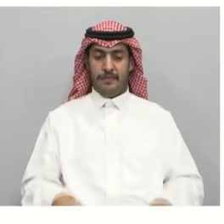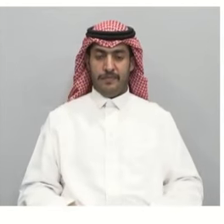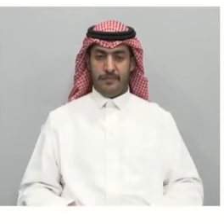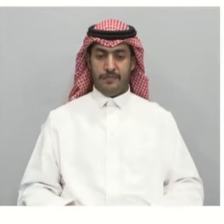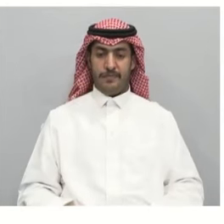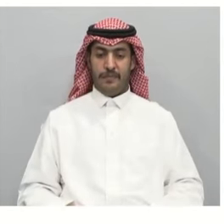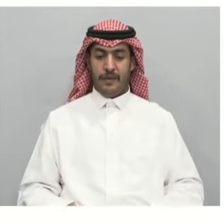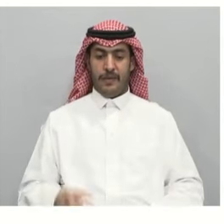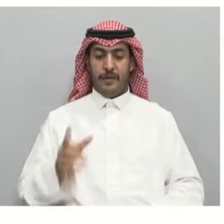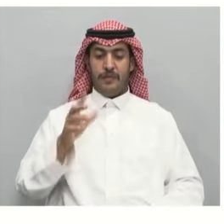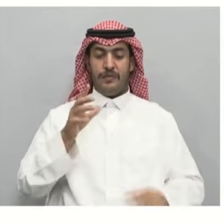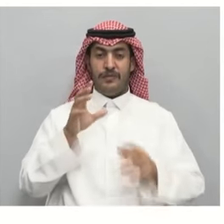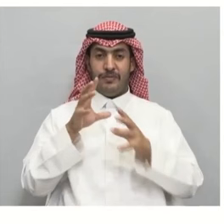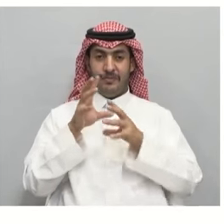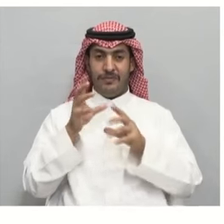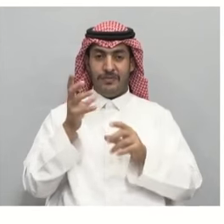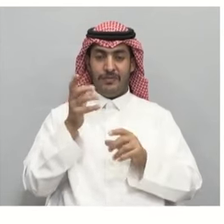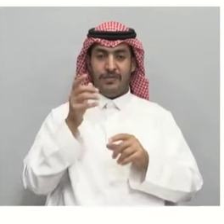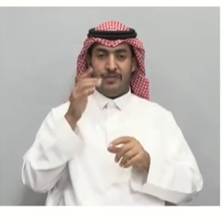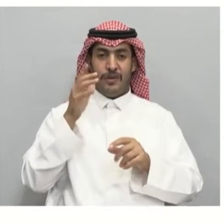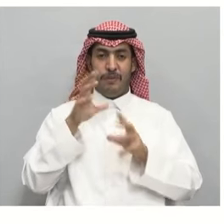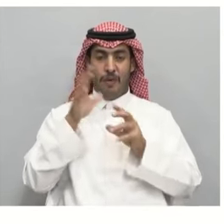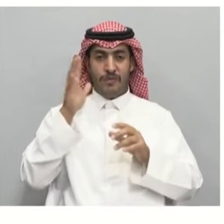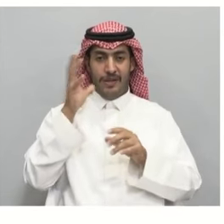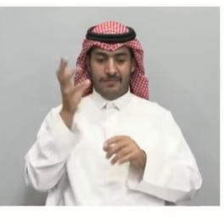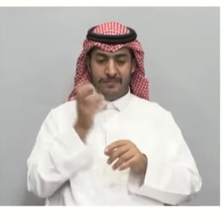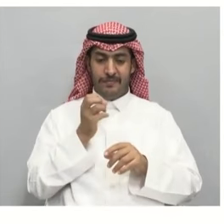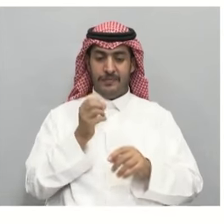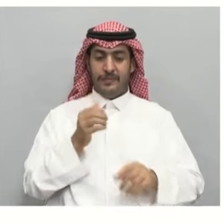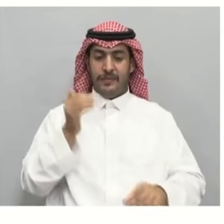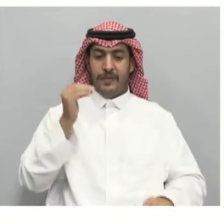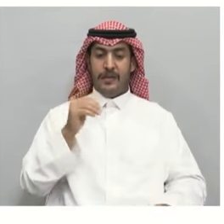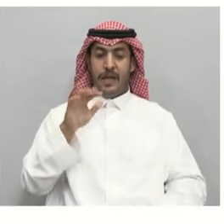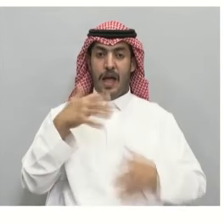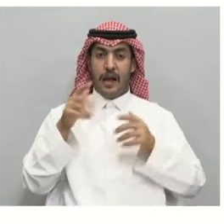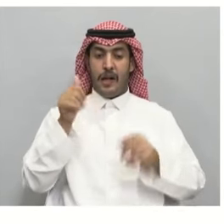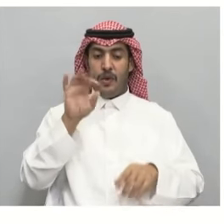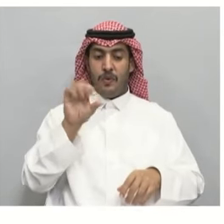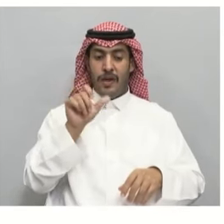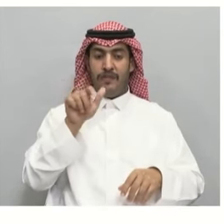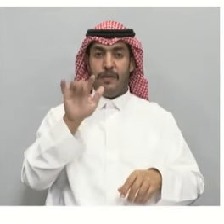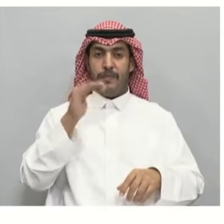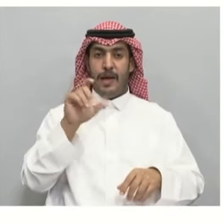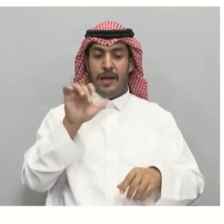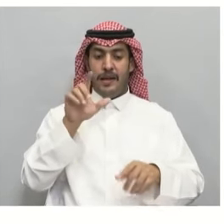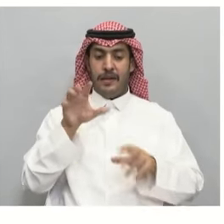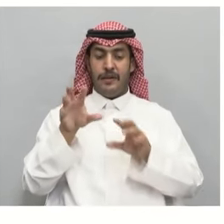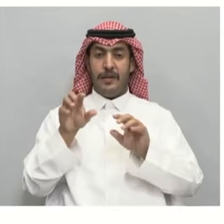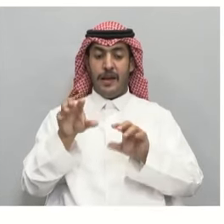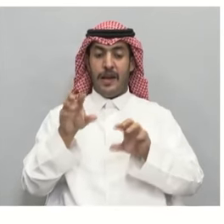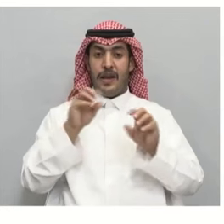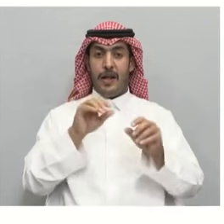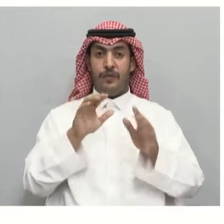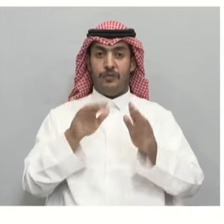وبذلك ينجذب الشعر الى البالون حركه الايونات في المحاليل في المحاليل نقل